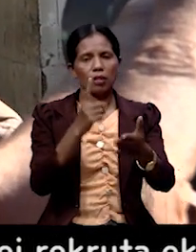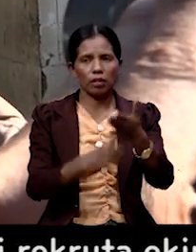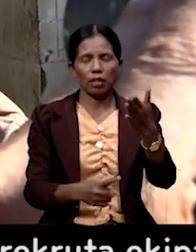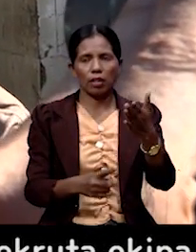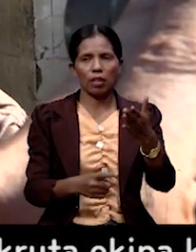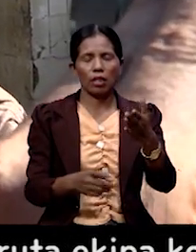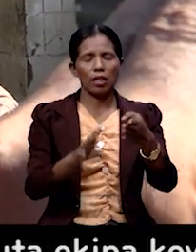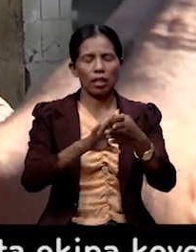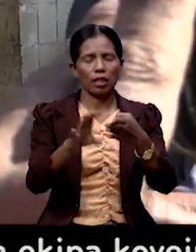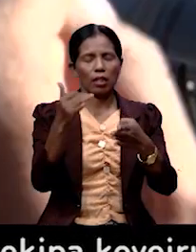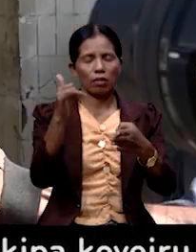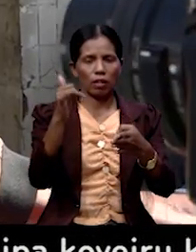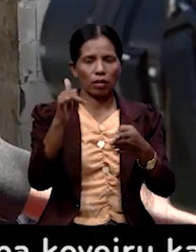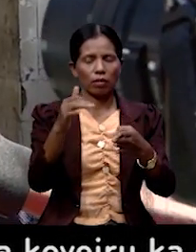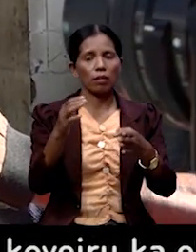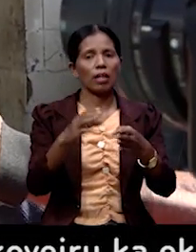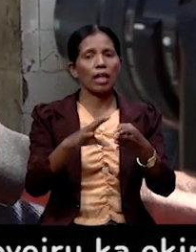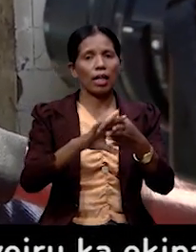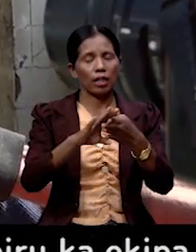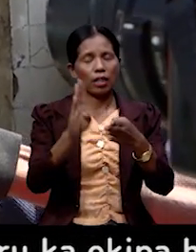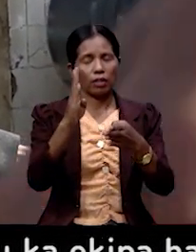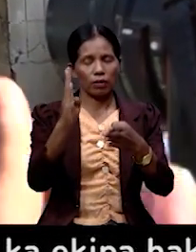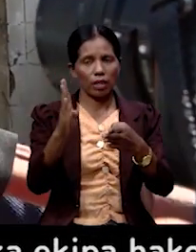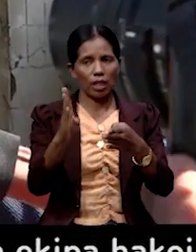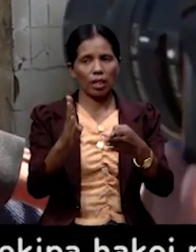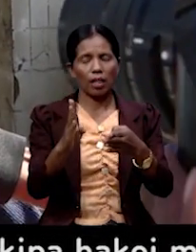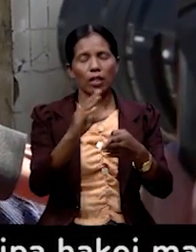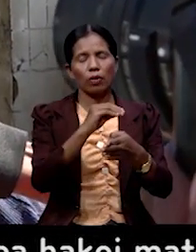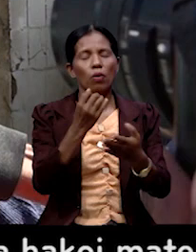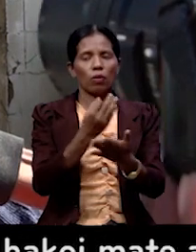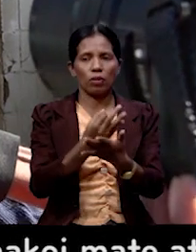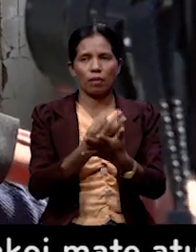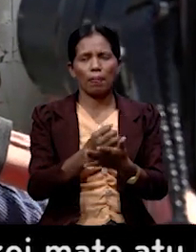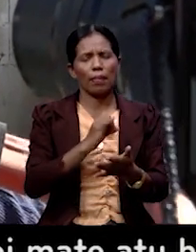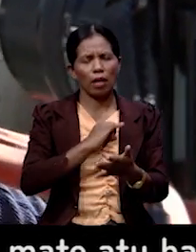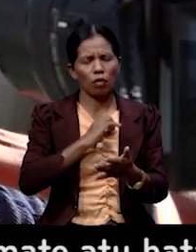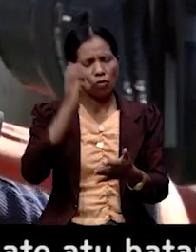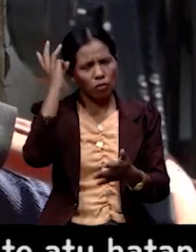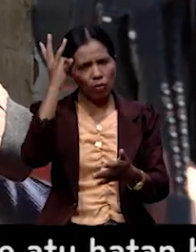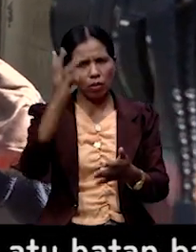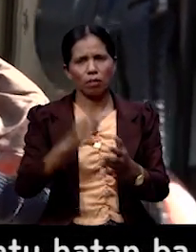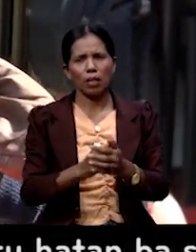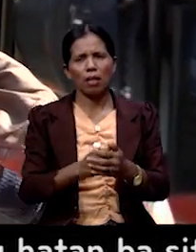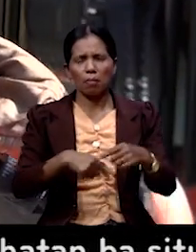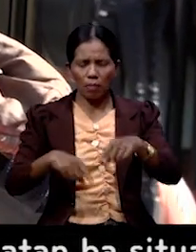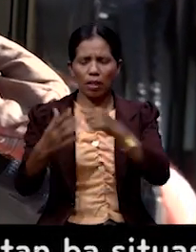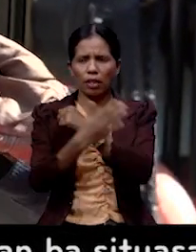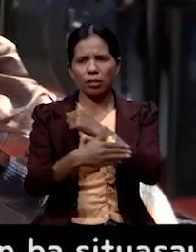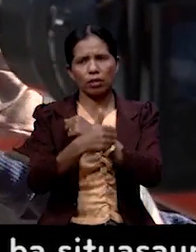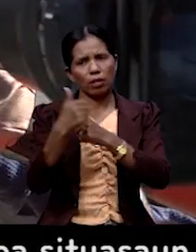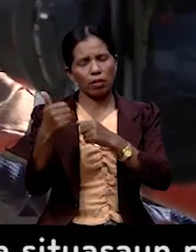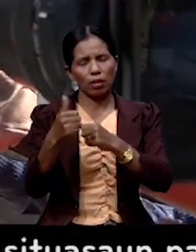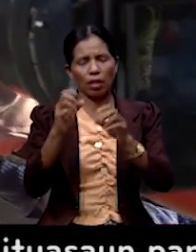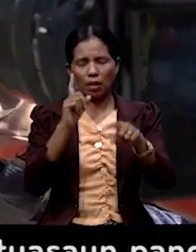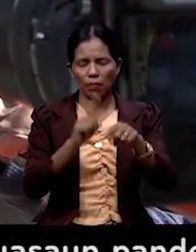kinor elektoral ho osang det. Hau du vida hau sama barang nasang selo kita la beli uza pasporte.